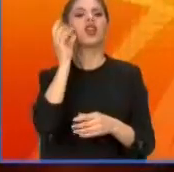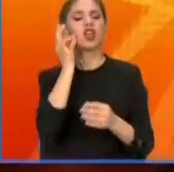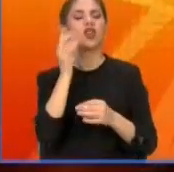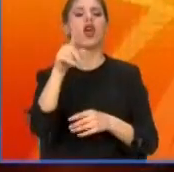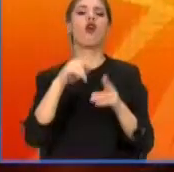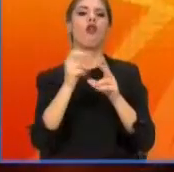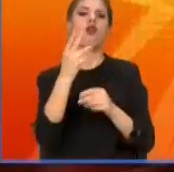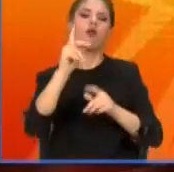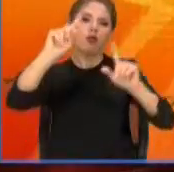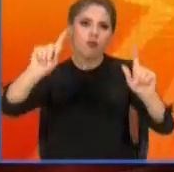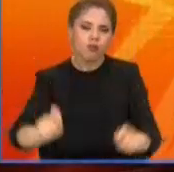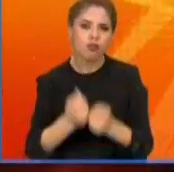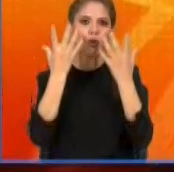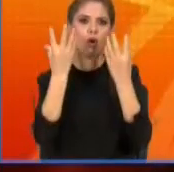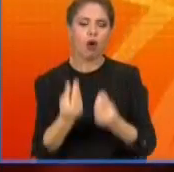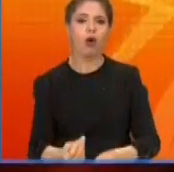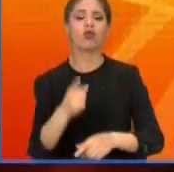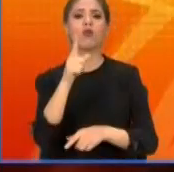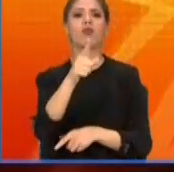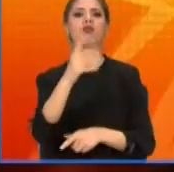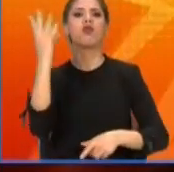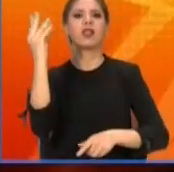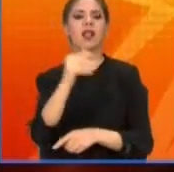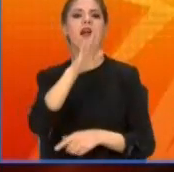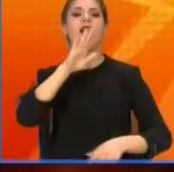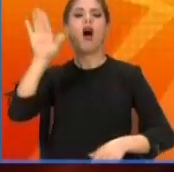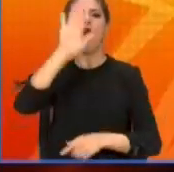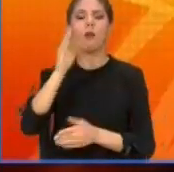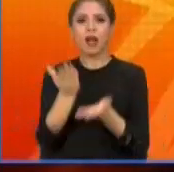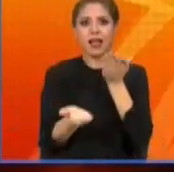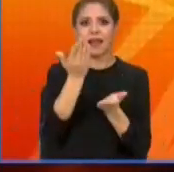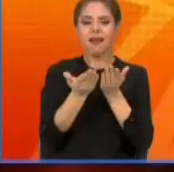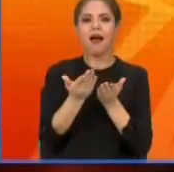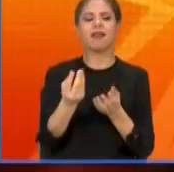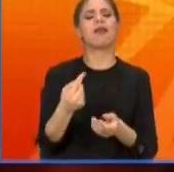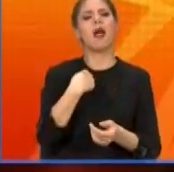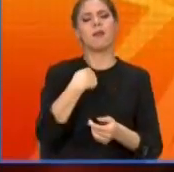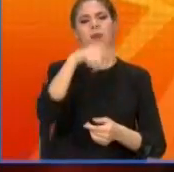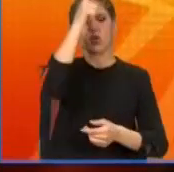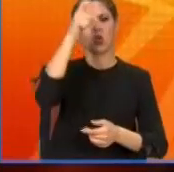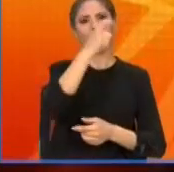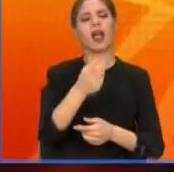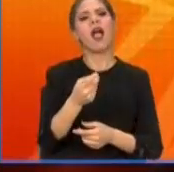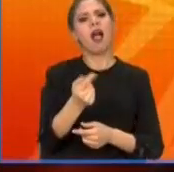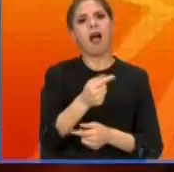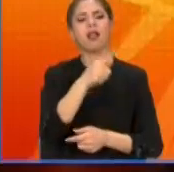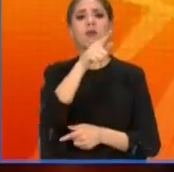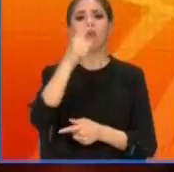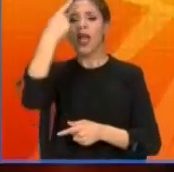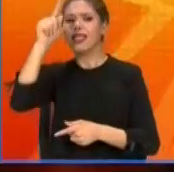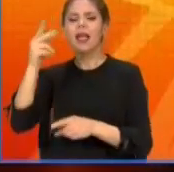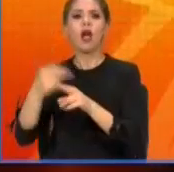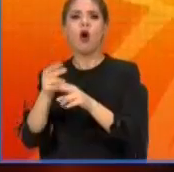yani koronavirüs tespit edildi. Sayı Avrupa'ya kıyasla gayet az. Bunun nedeni tekil örnekleri bir kenarda